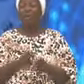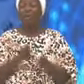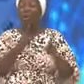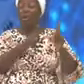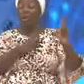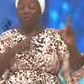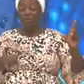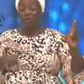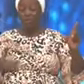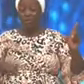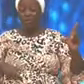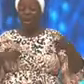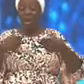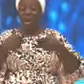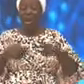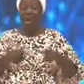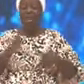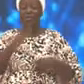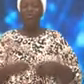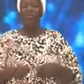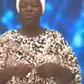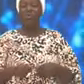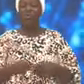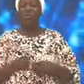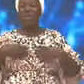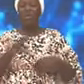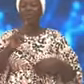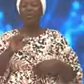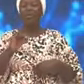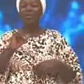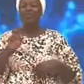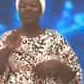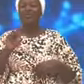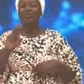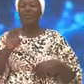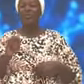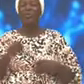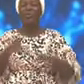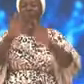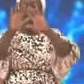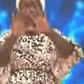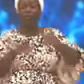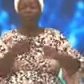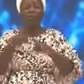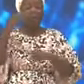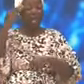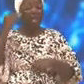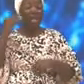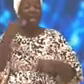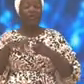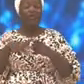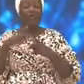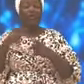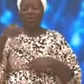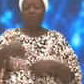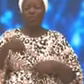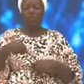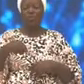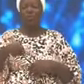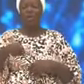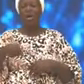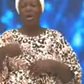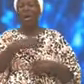ailleurs que tu as puissant de guiza cool de la tête jusqu'aux la plante des pieds de